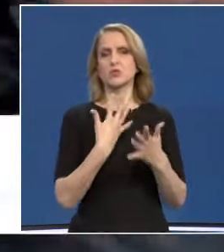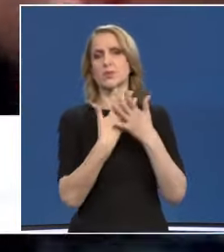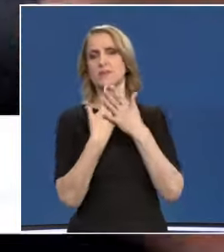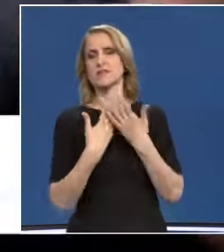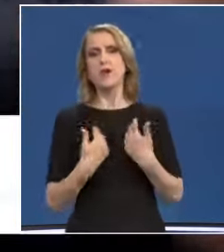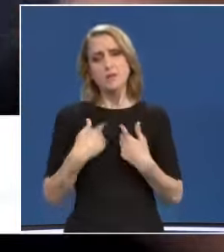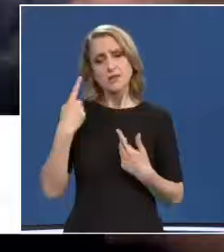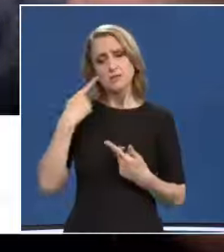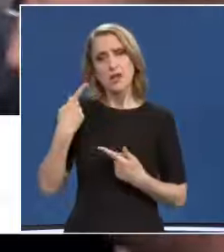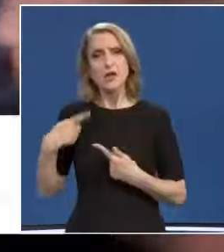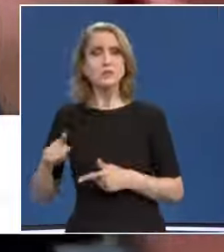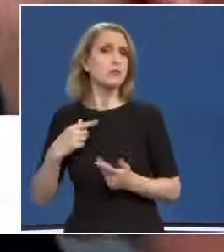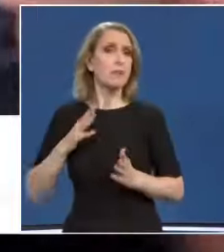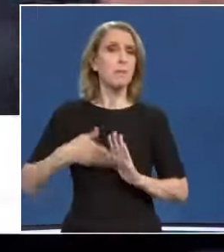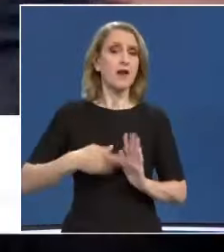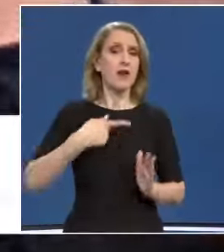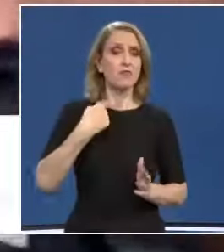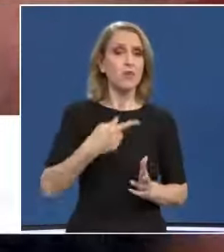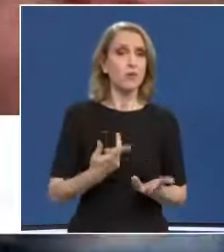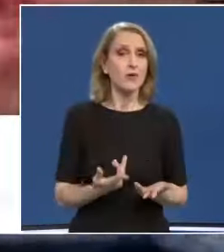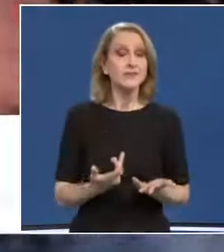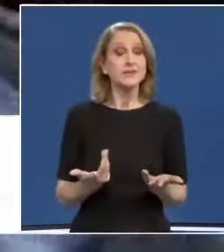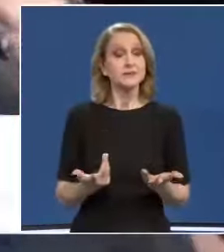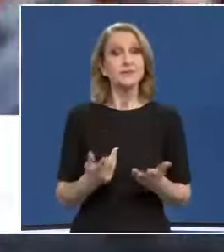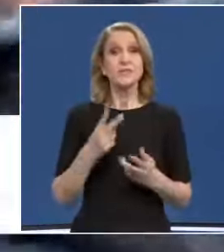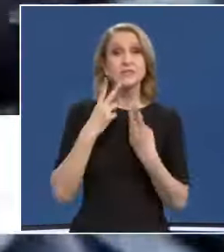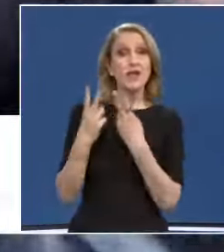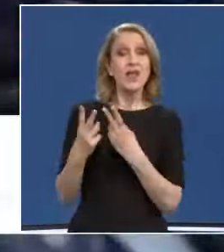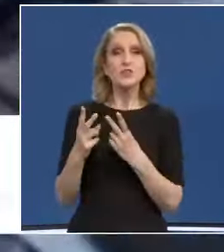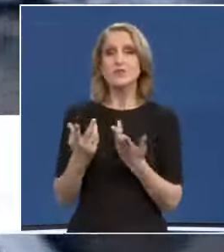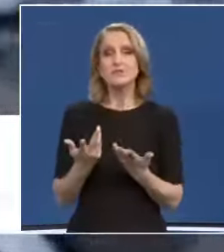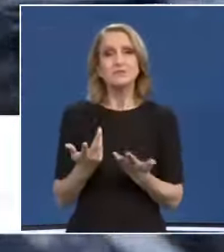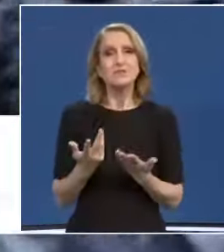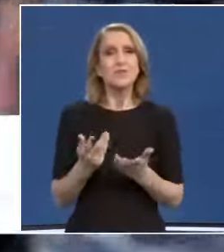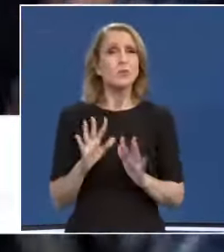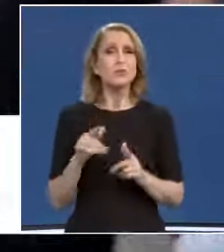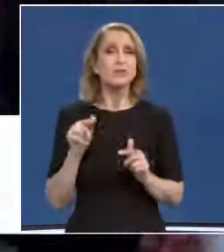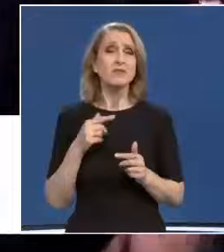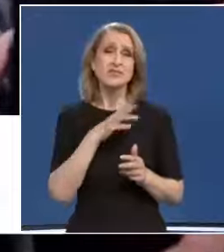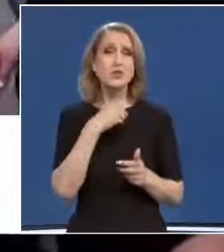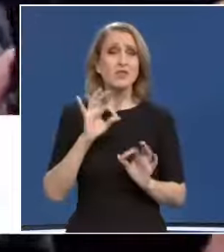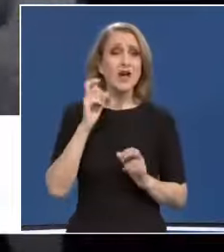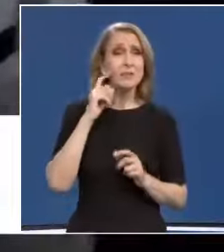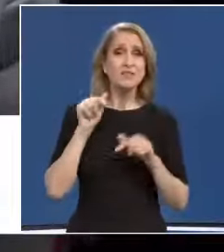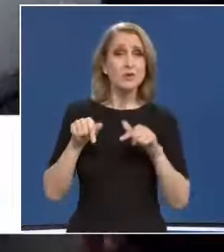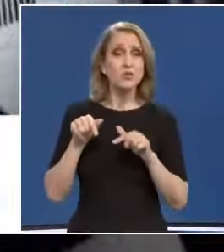това, че има различно мнение. В известен смисъл изглеждаше неизбежно, че това ще се случи,